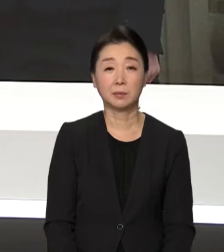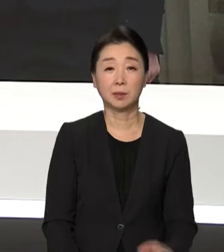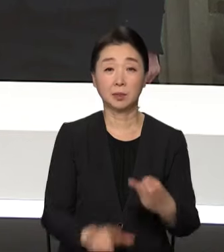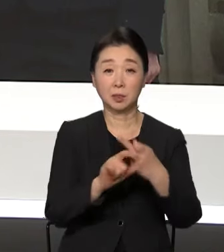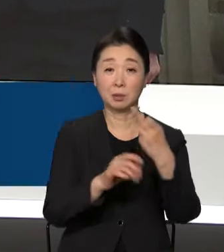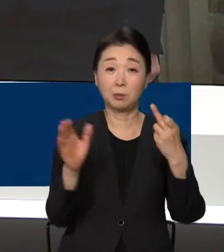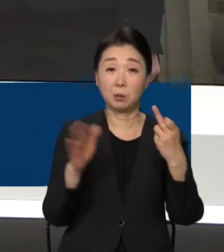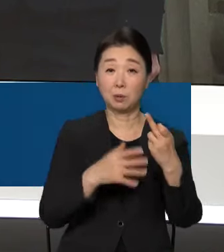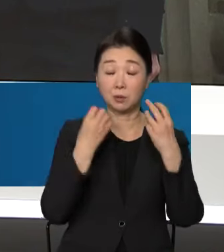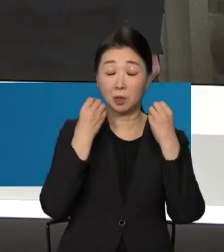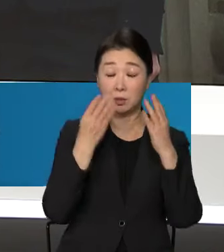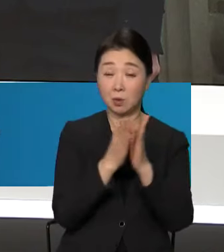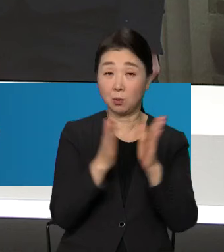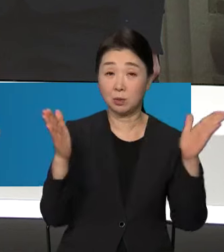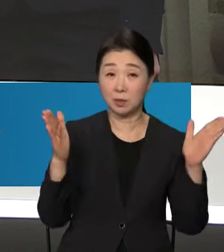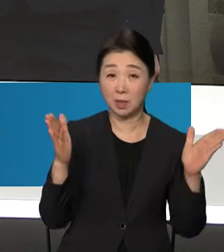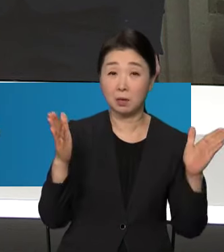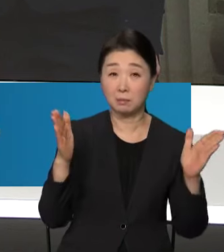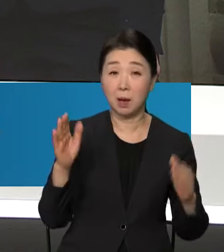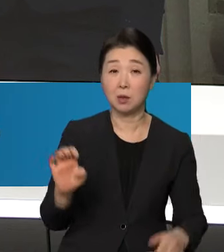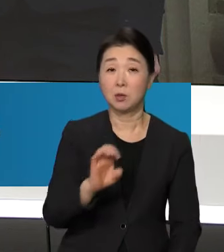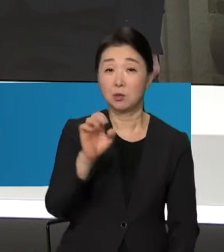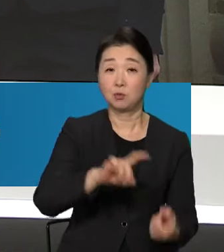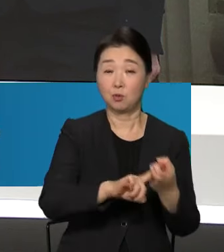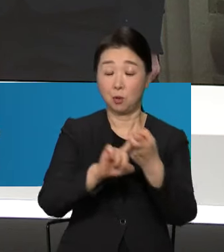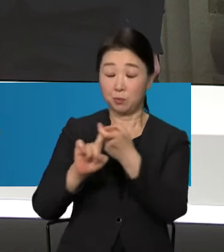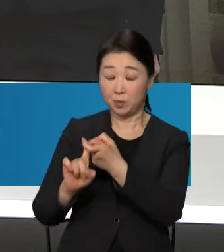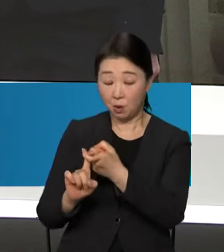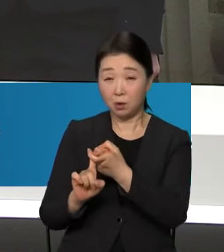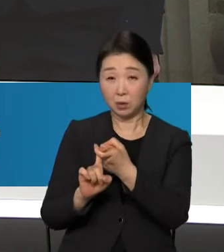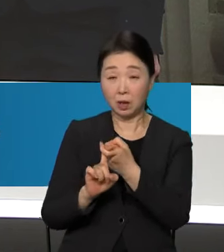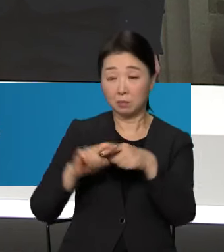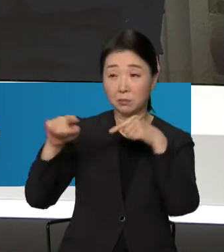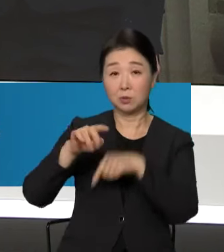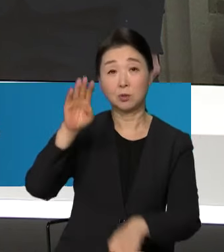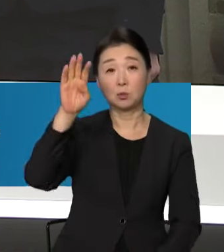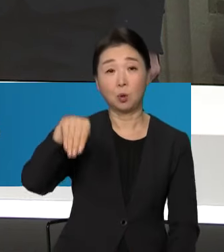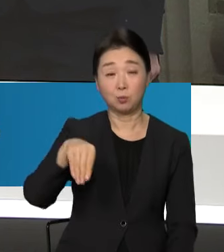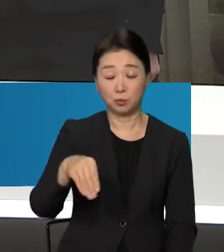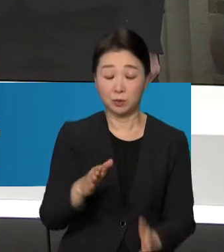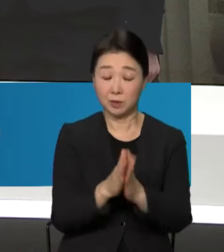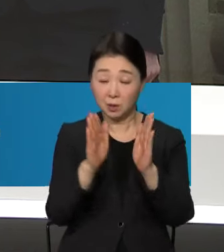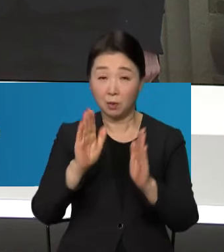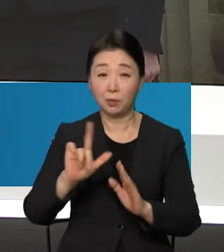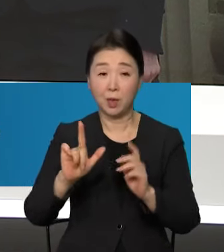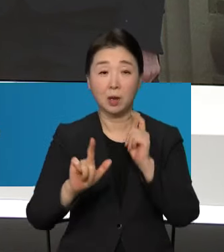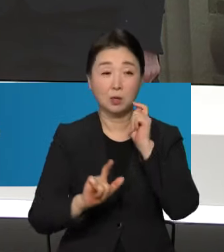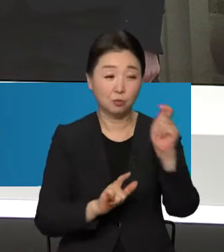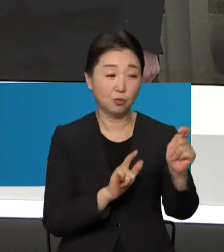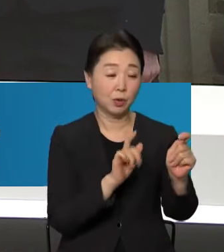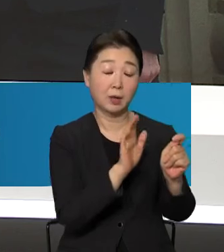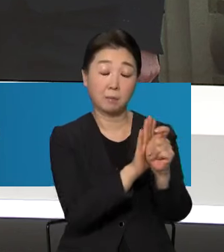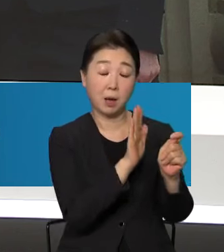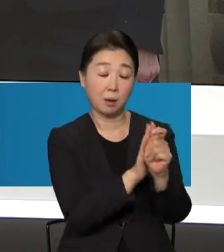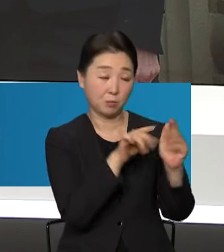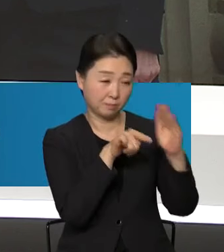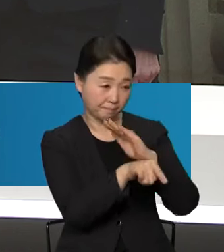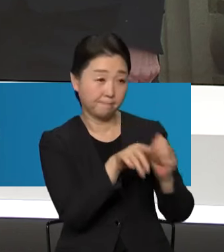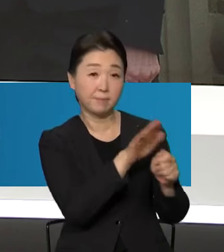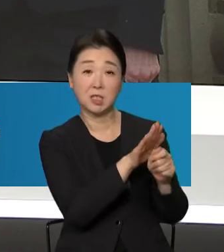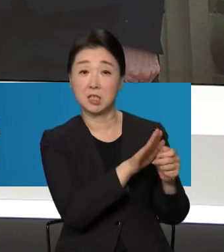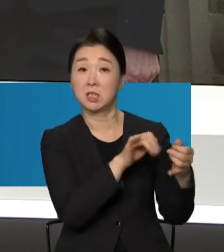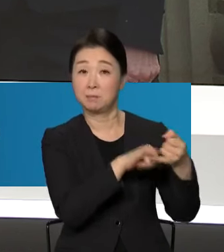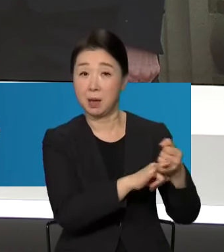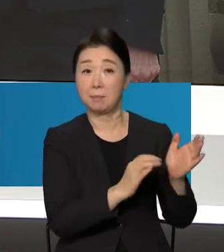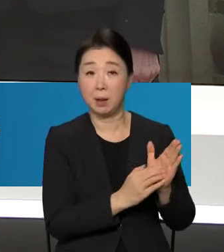이달부터 새로 출범한 유럽연합, EU 지도부가 출범 첫날에 우크라이나를 방문해 지지 입장을 재확인했습니다.